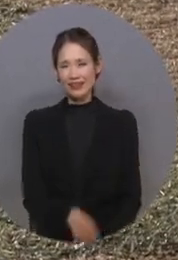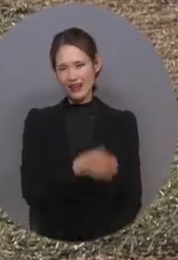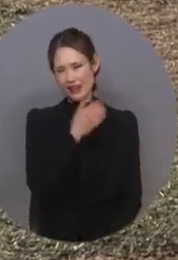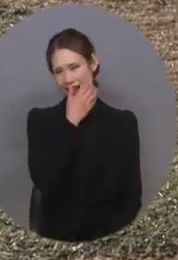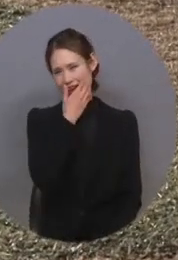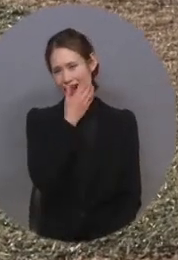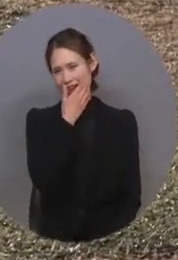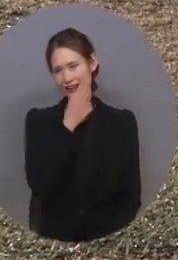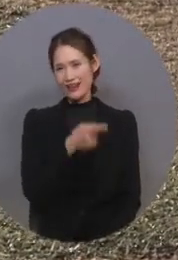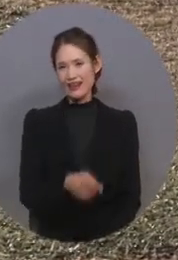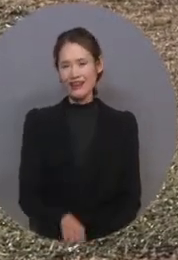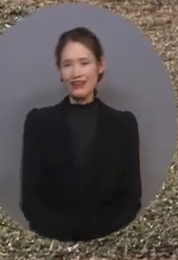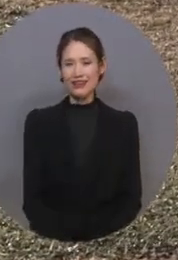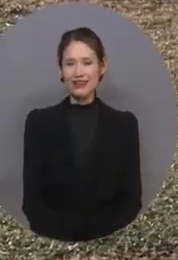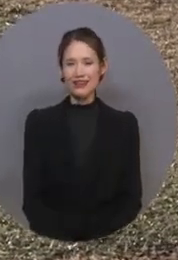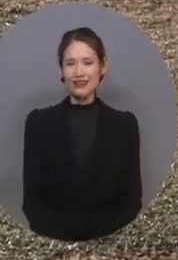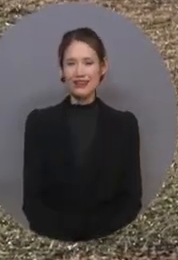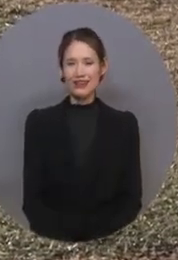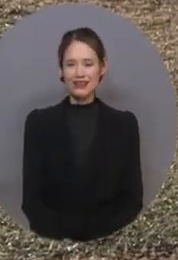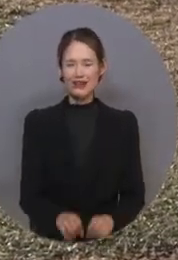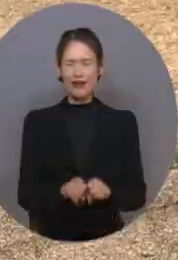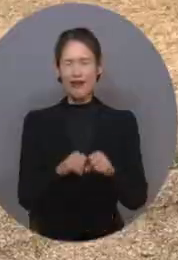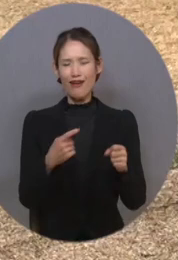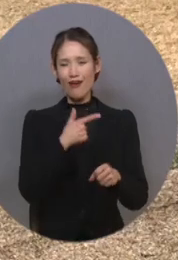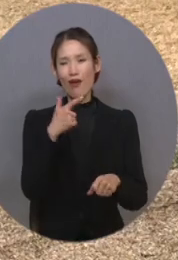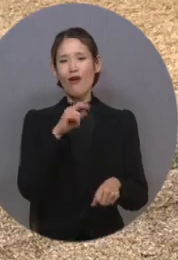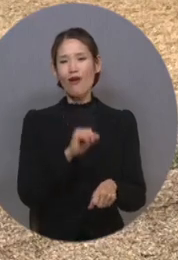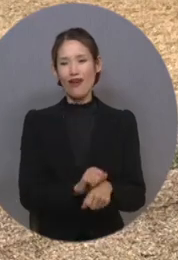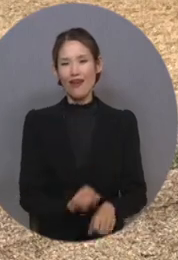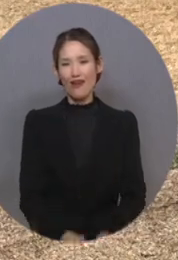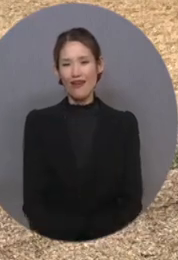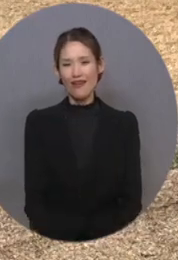우와! 대박! 근데 너무 잘 치셨다. 우호!